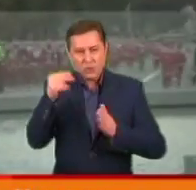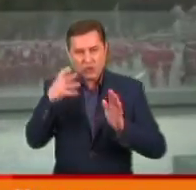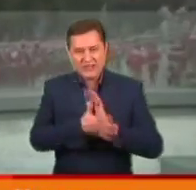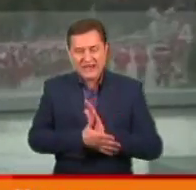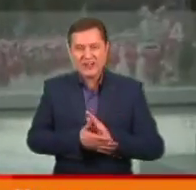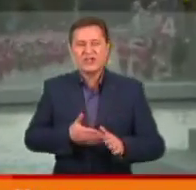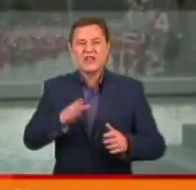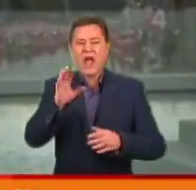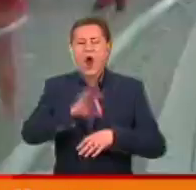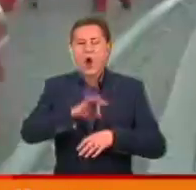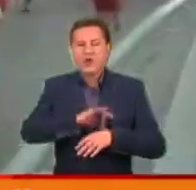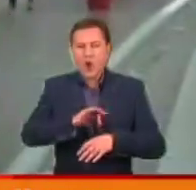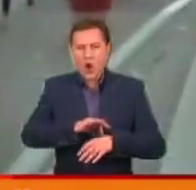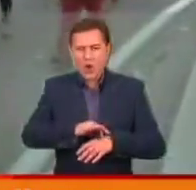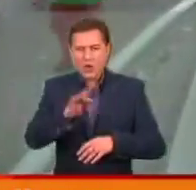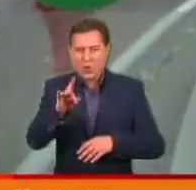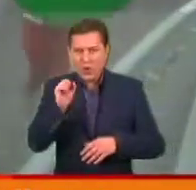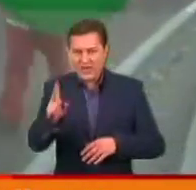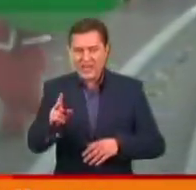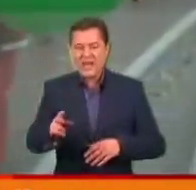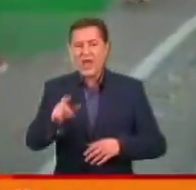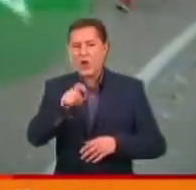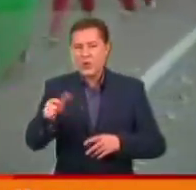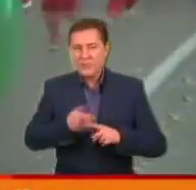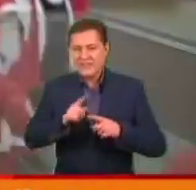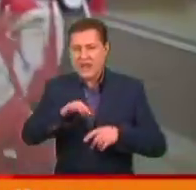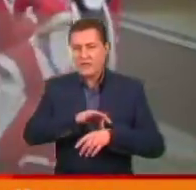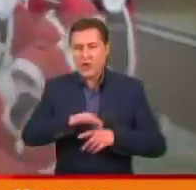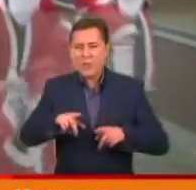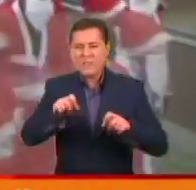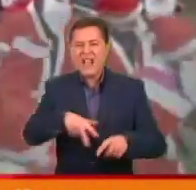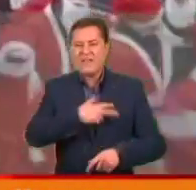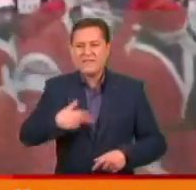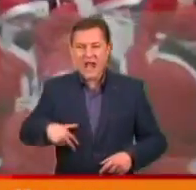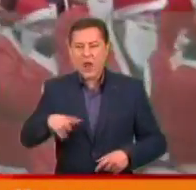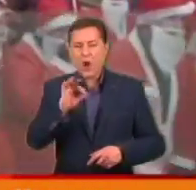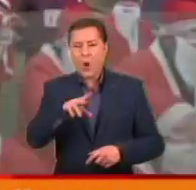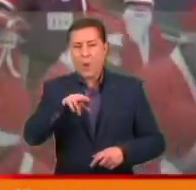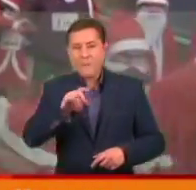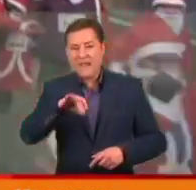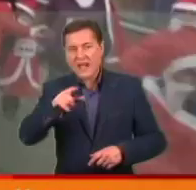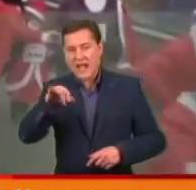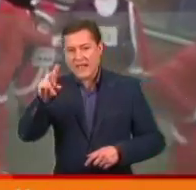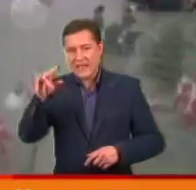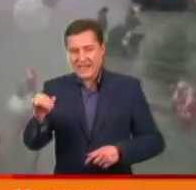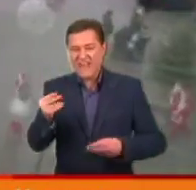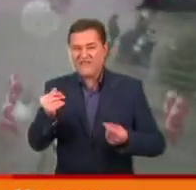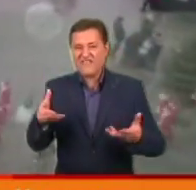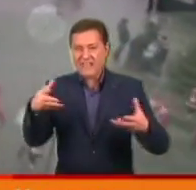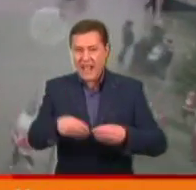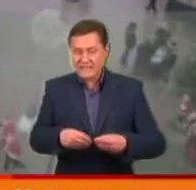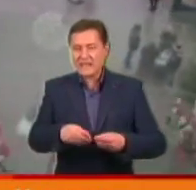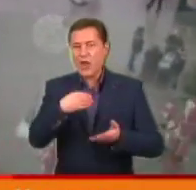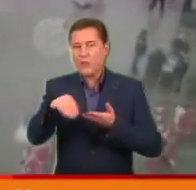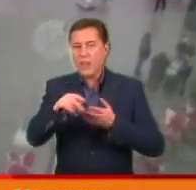царині онкології та поміч людям із цією хворобою. Бігали і данці в Копенгагені. Внески учасників підуть на закупівлю